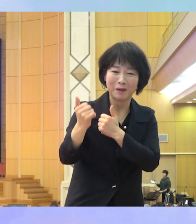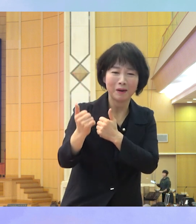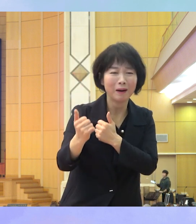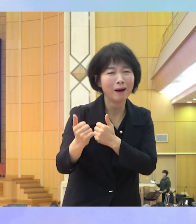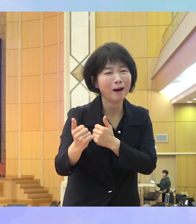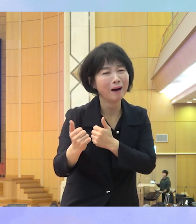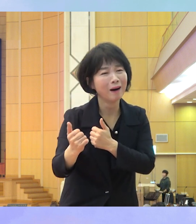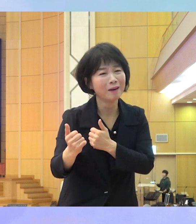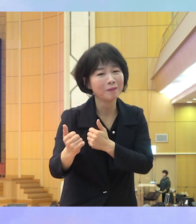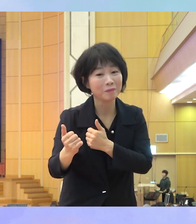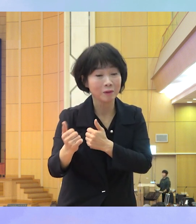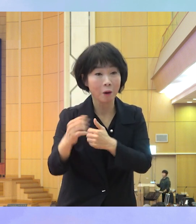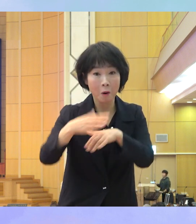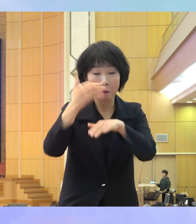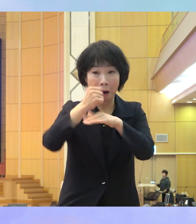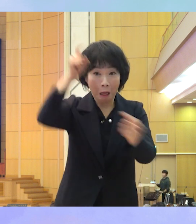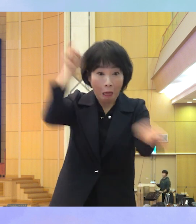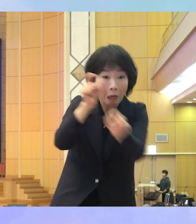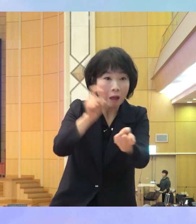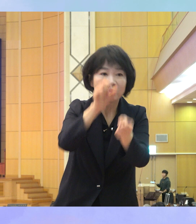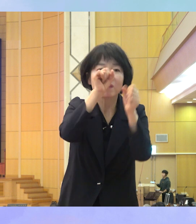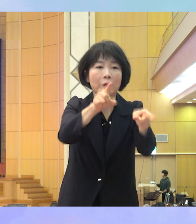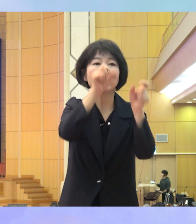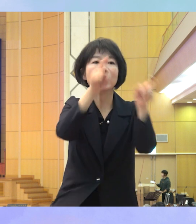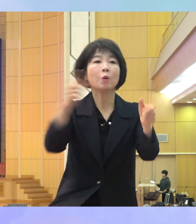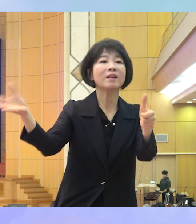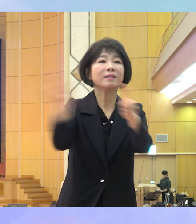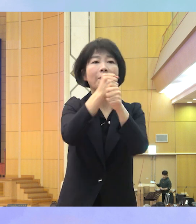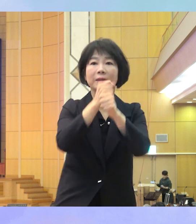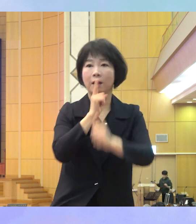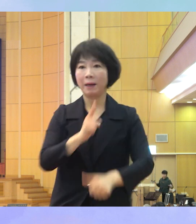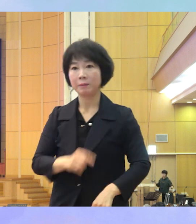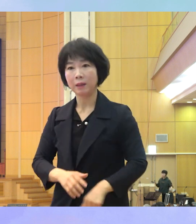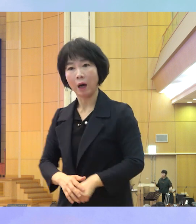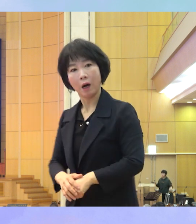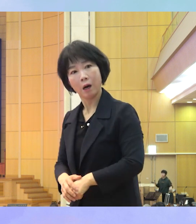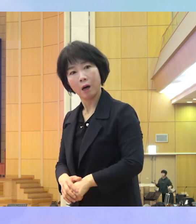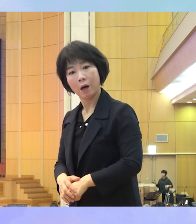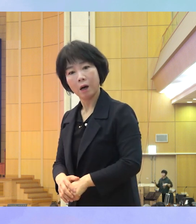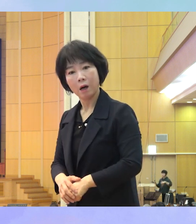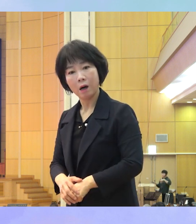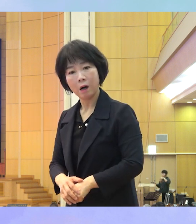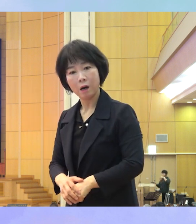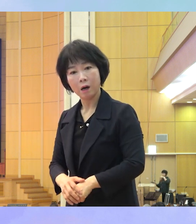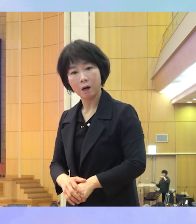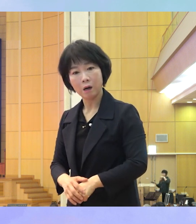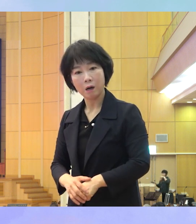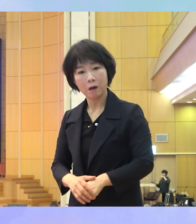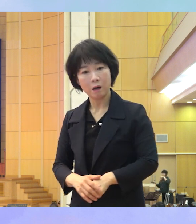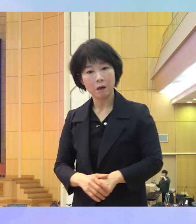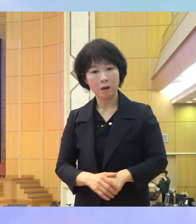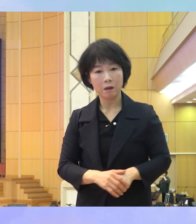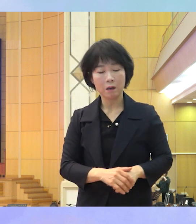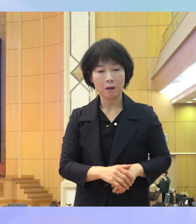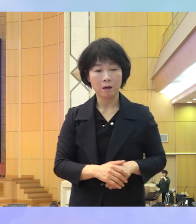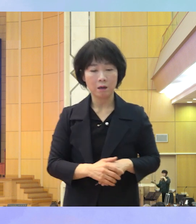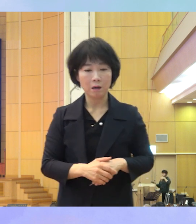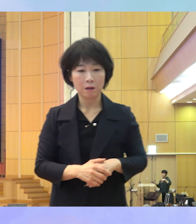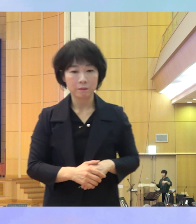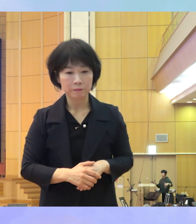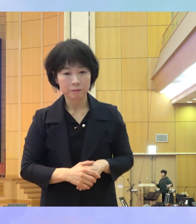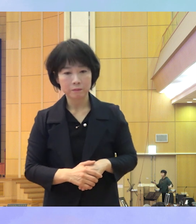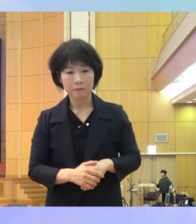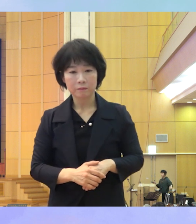그게 그때 기회가 된 거야. 어이가 될 수 있는 게. 그러니까 사람들이 말할 때, 사람이 말이야, 아무리 그래도